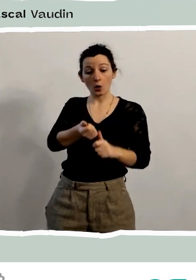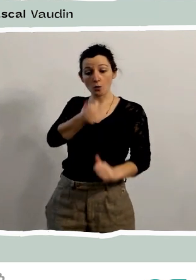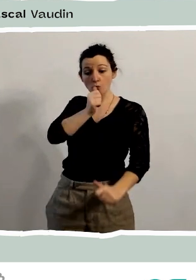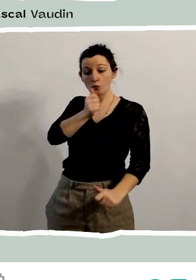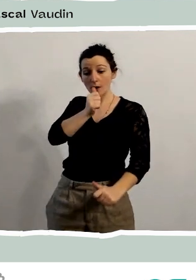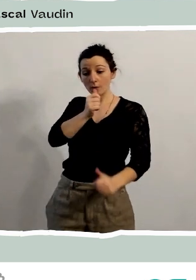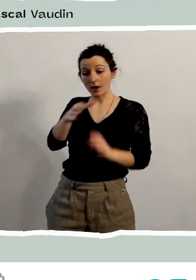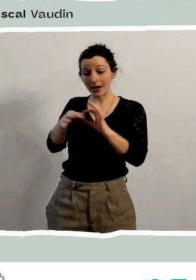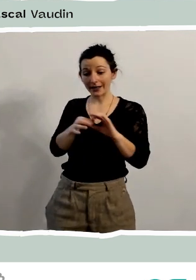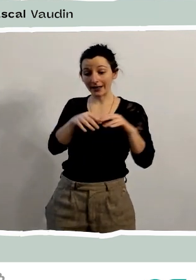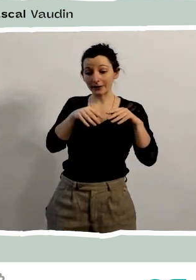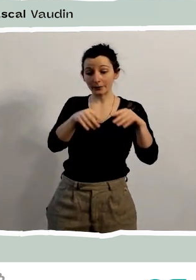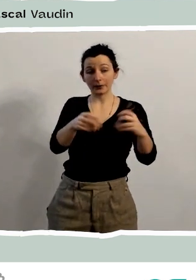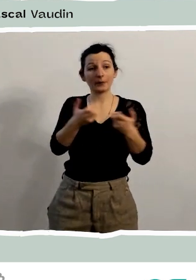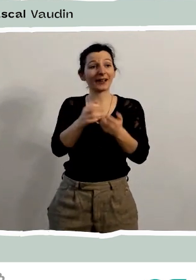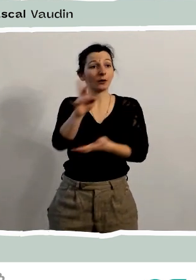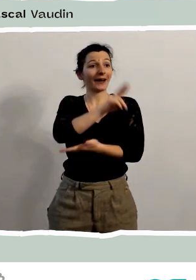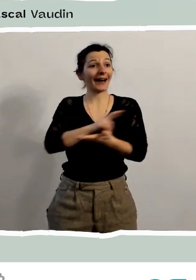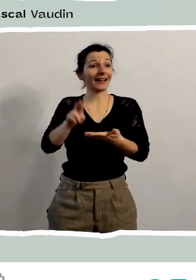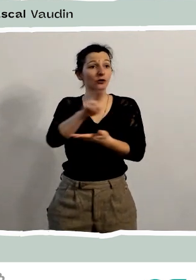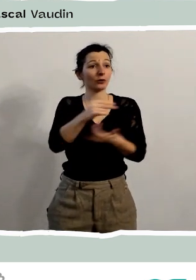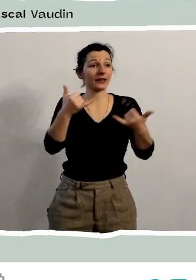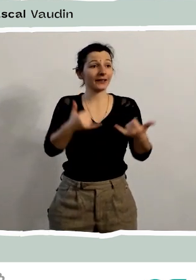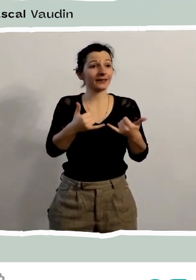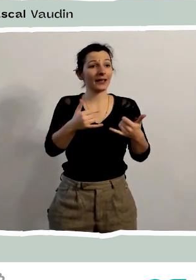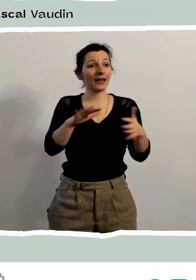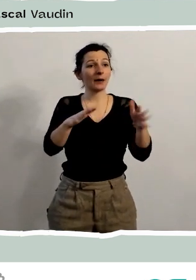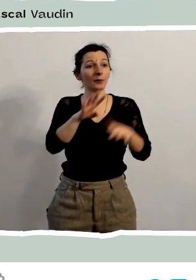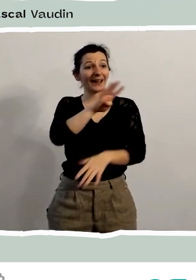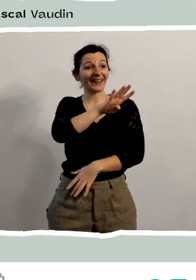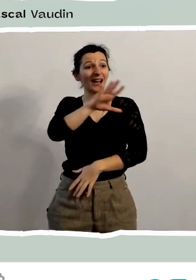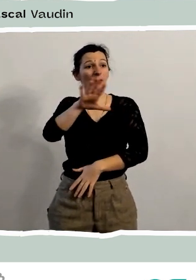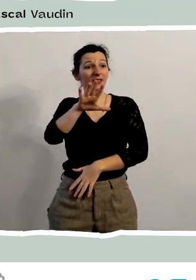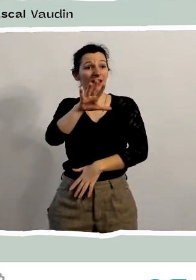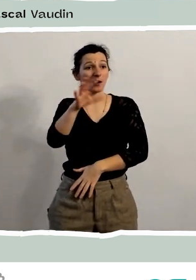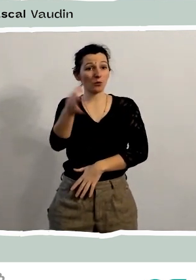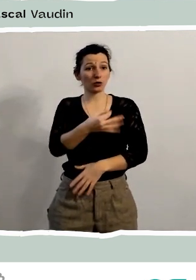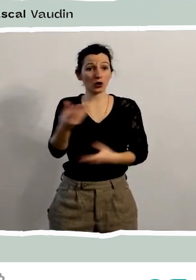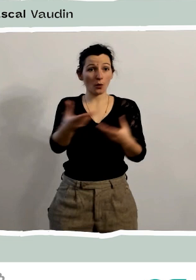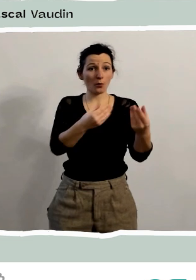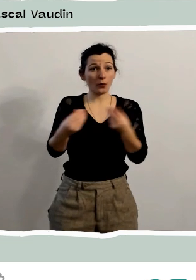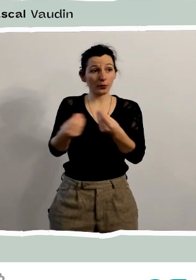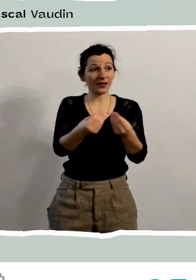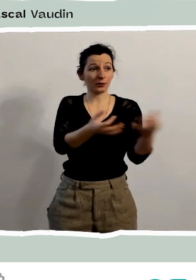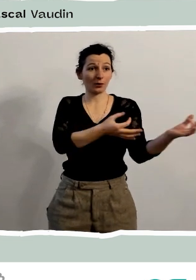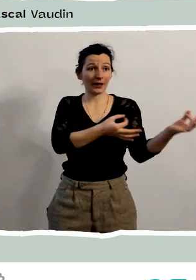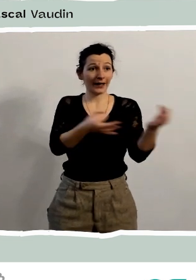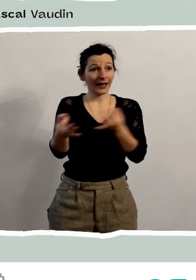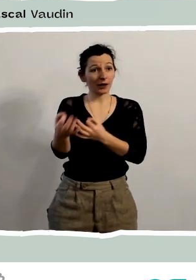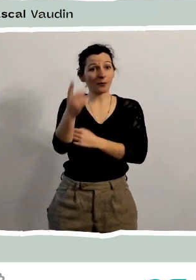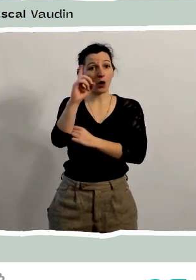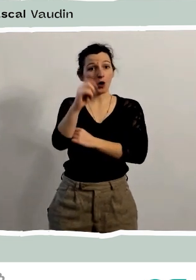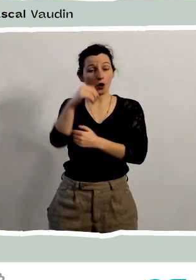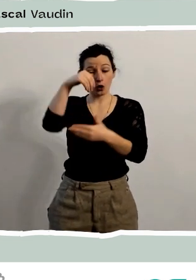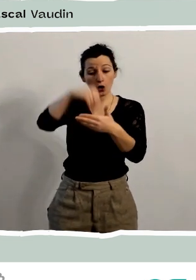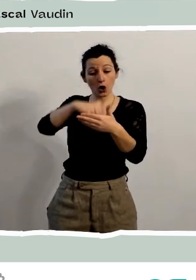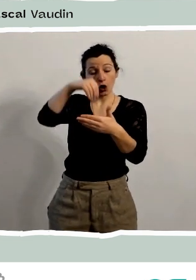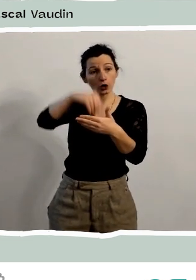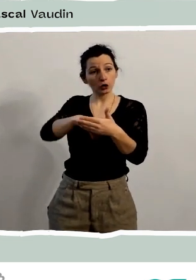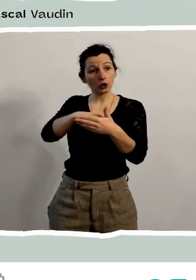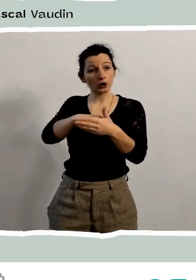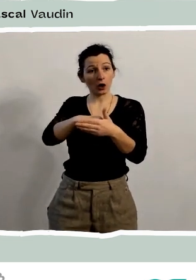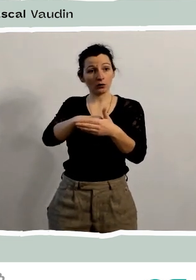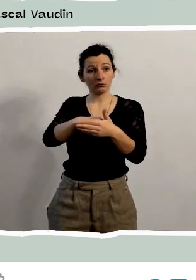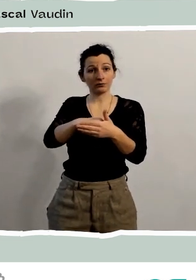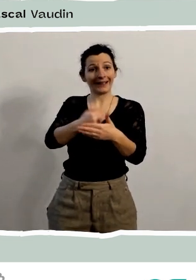des pesticides, à l'échelle de la région, ça fait presque 45% de la population qui est alimentée avec une eau qui est non conforme en